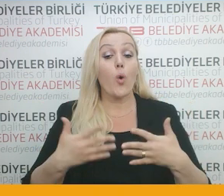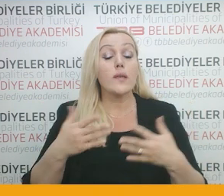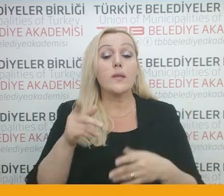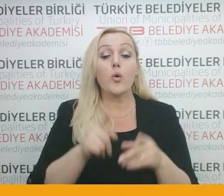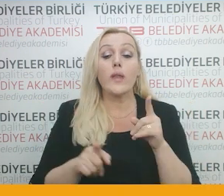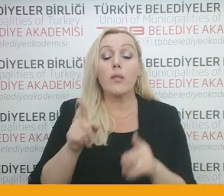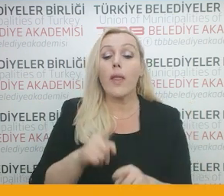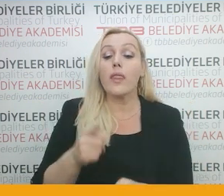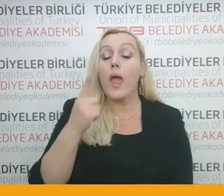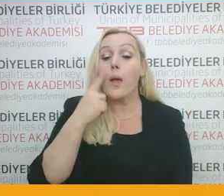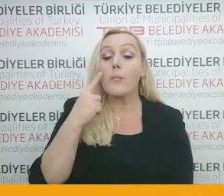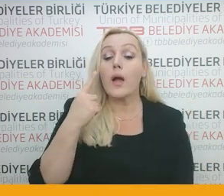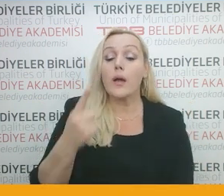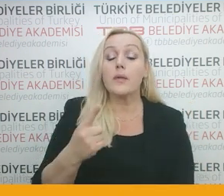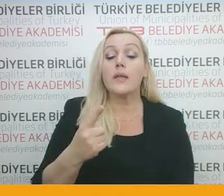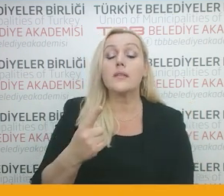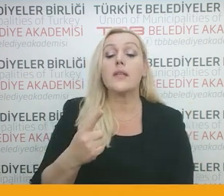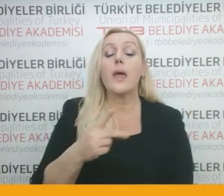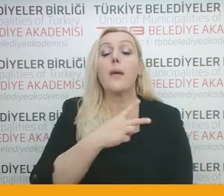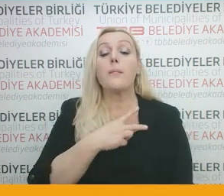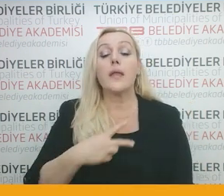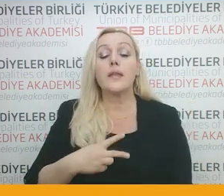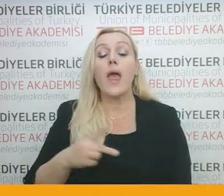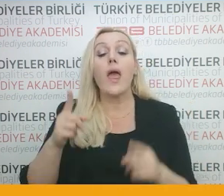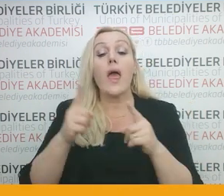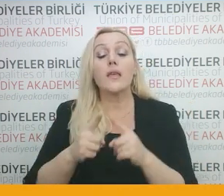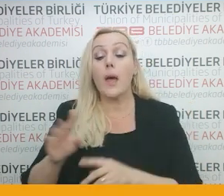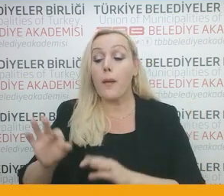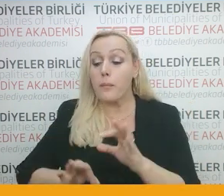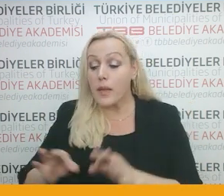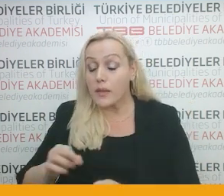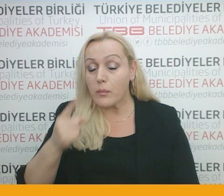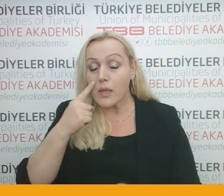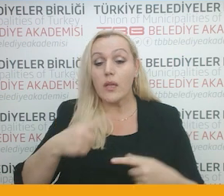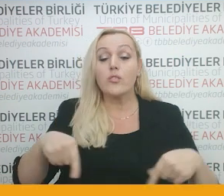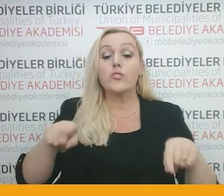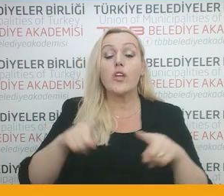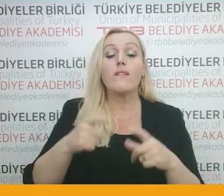bakabilirsiniz. Mahallelere hesap planına da bakabilirsiniz. Çevre Şehircilik Bakanlığı sitesinde var.